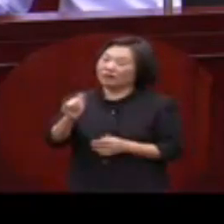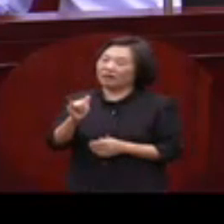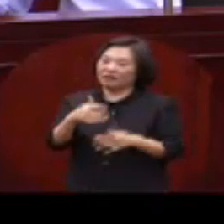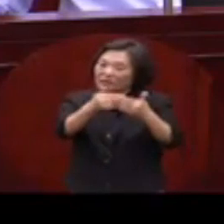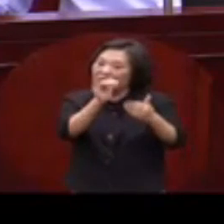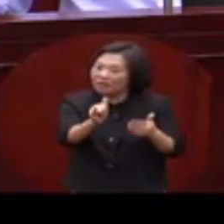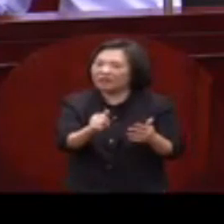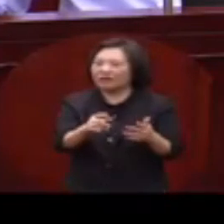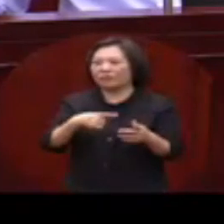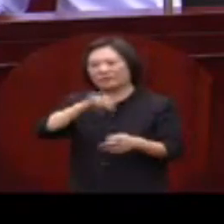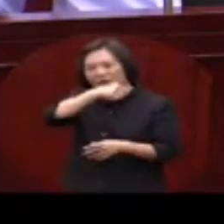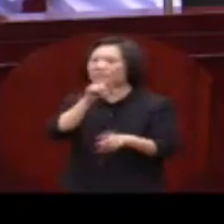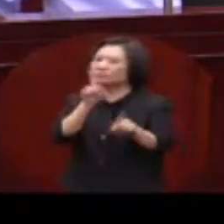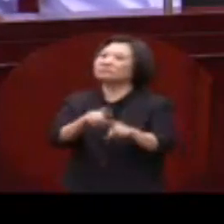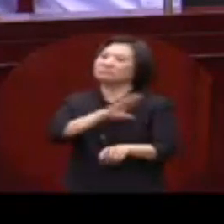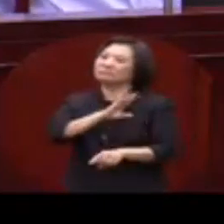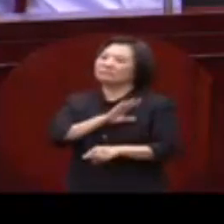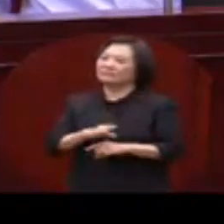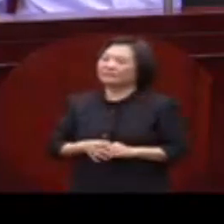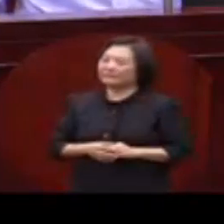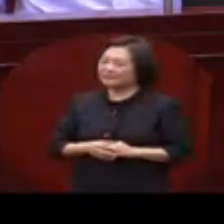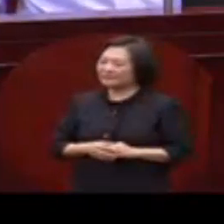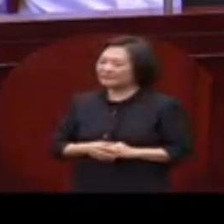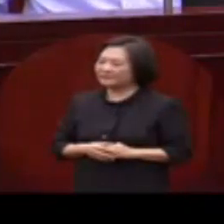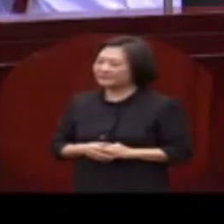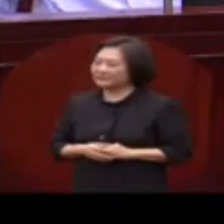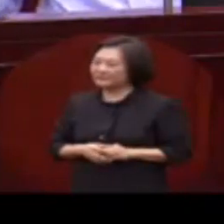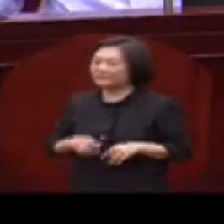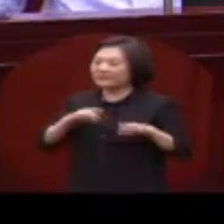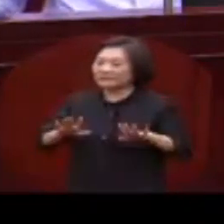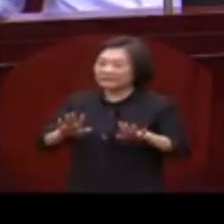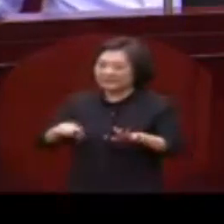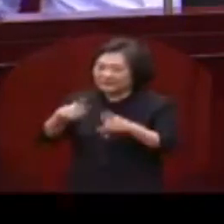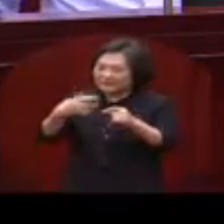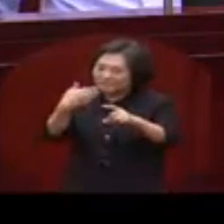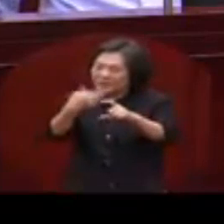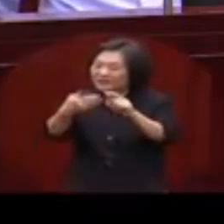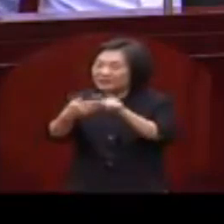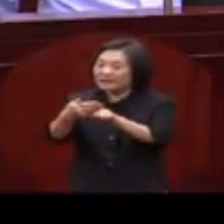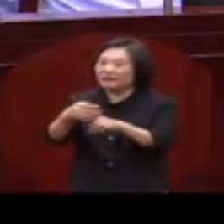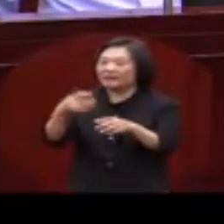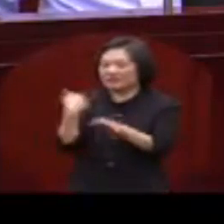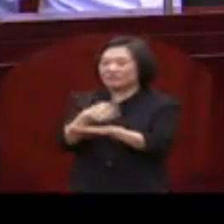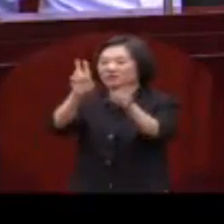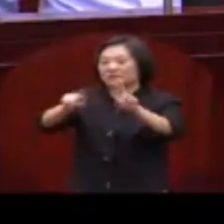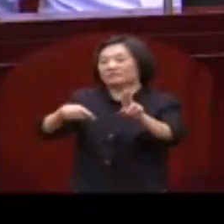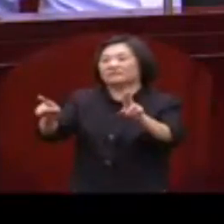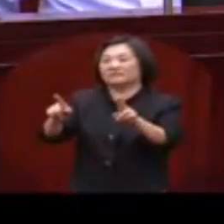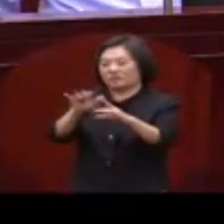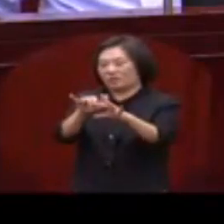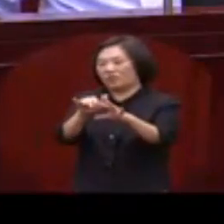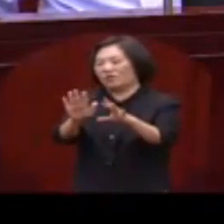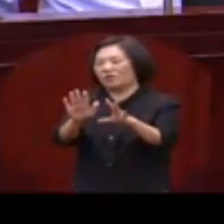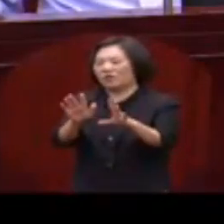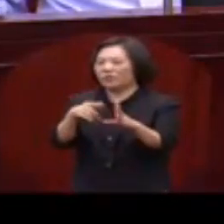国做得到。他应该做得到，所以我们哦，在今年的这个悠游卡哈，在二月已经通过电子支付哈，我们需要在最短的